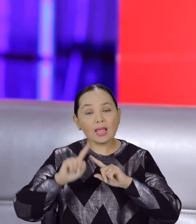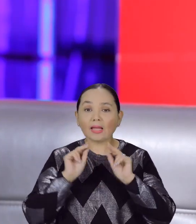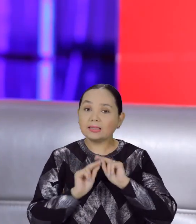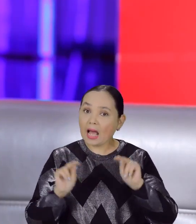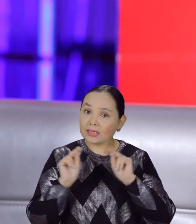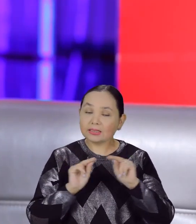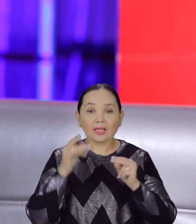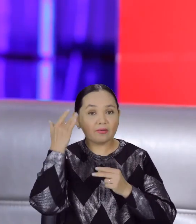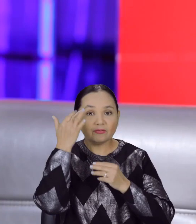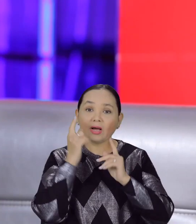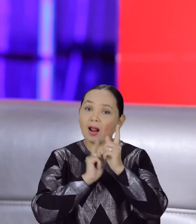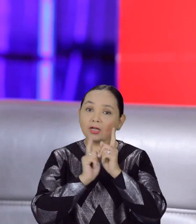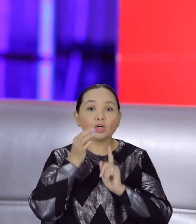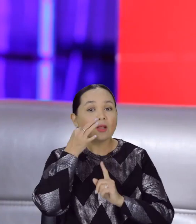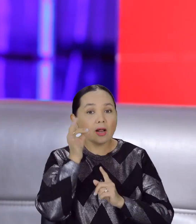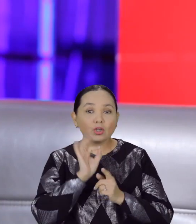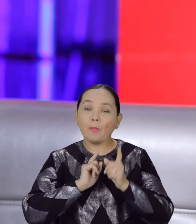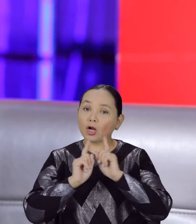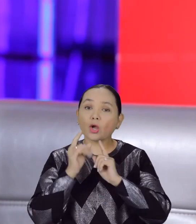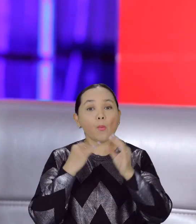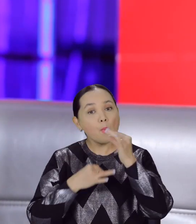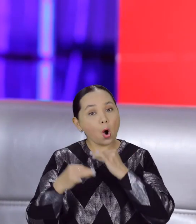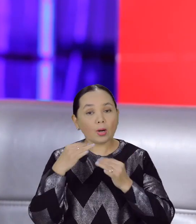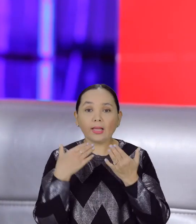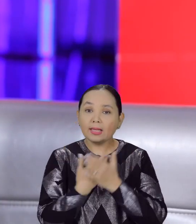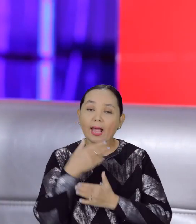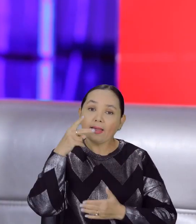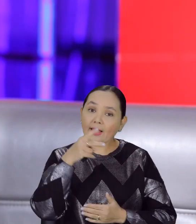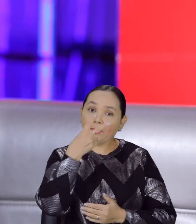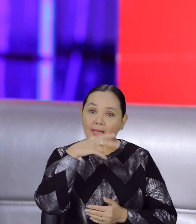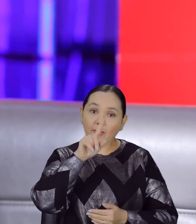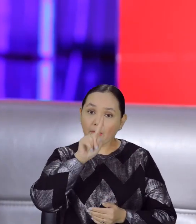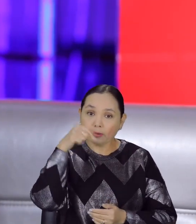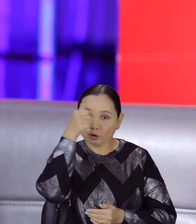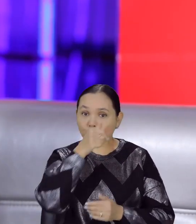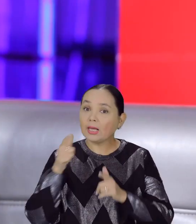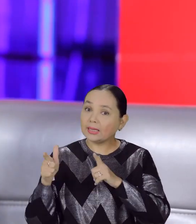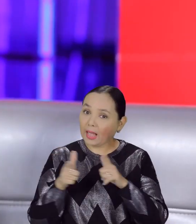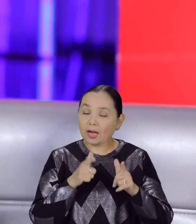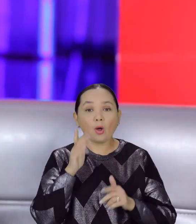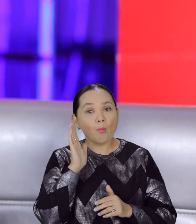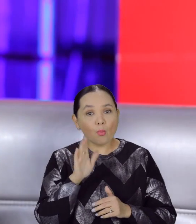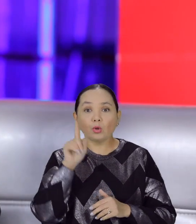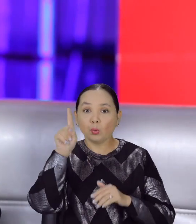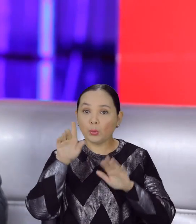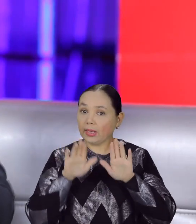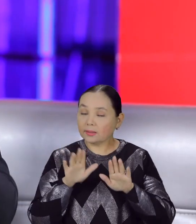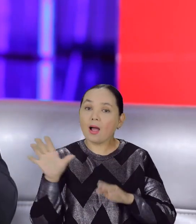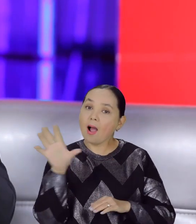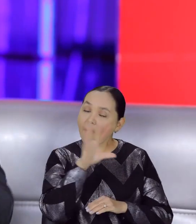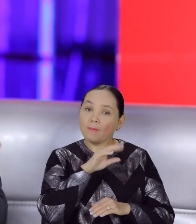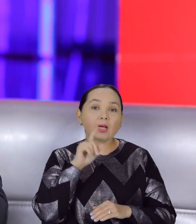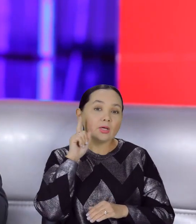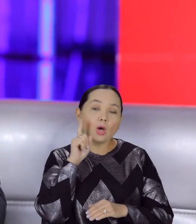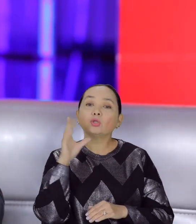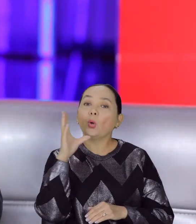darslari, o'zaro fikr almashish, tajriba almashish, muhokamalar yangi 2021-yil uchun tayyorgarlik ham bo'ldi u yerda. Hammasiga